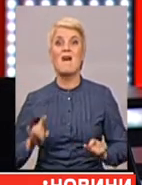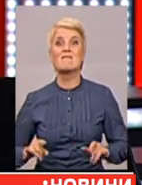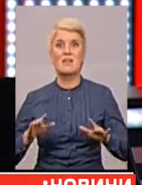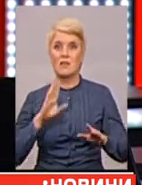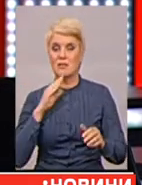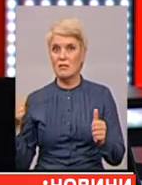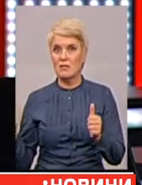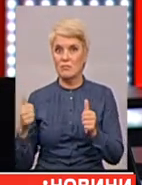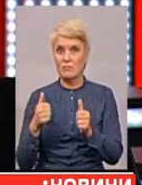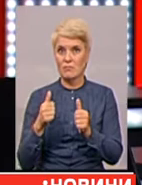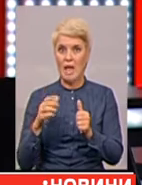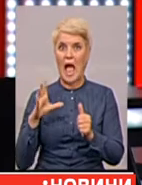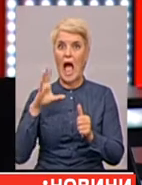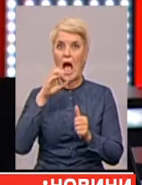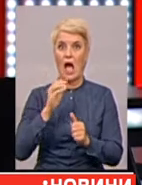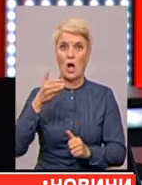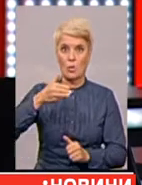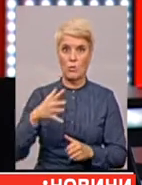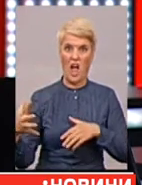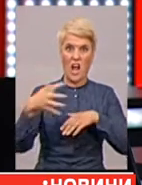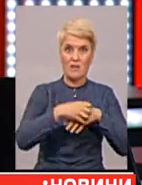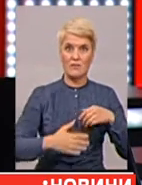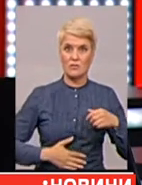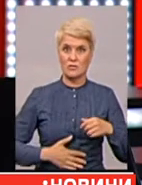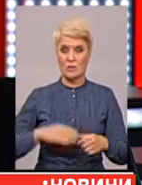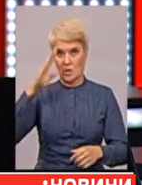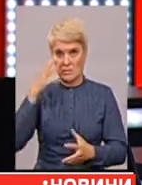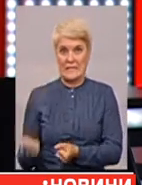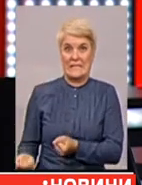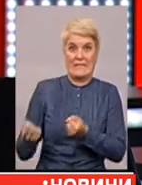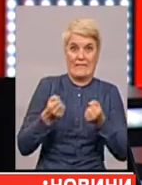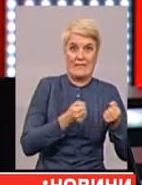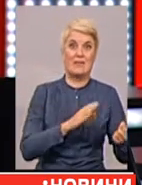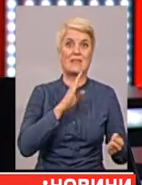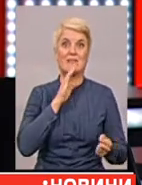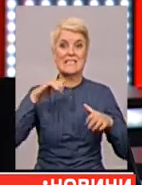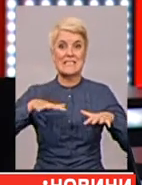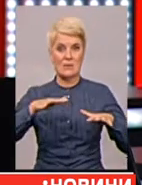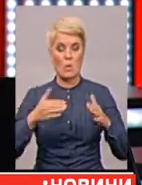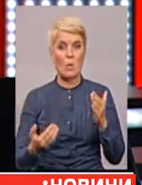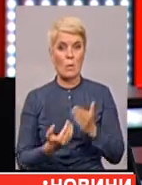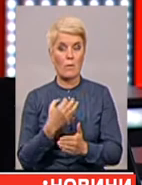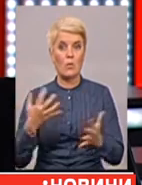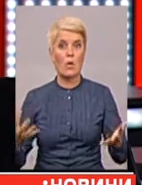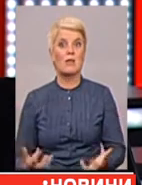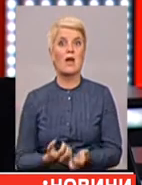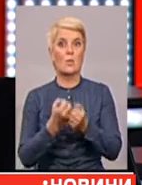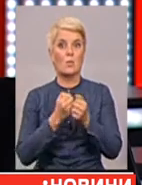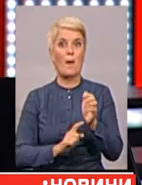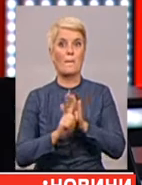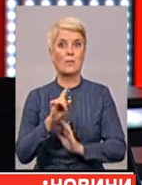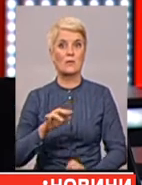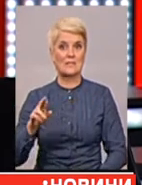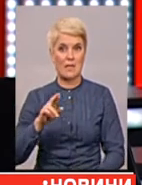підплила акула і вкусила у живіт. Чоловік на собі витягнув поранену з морю. Новина про порятунок ще на початку